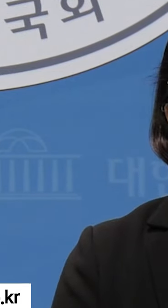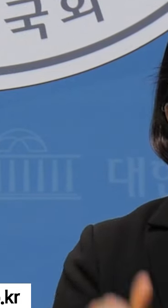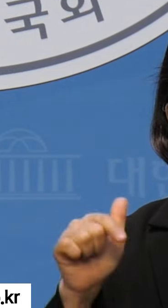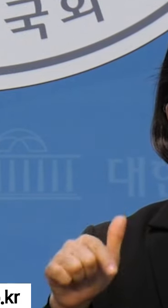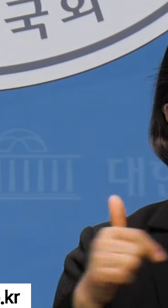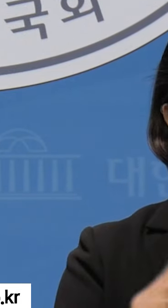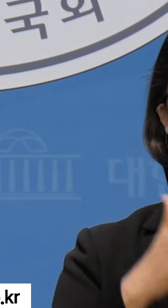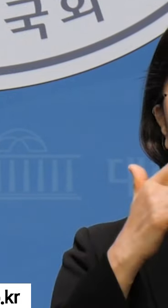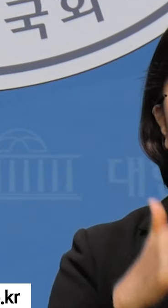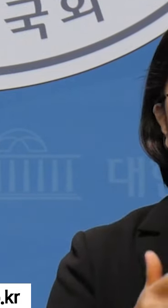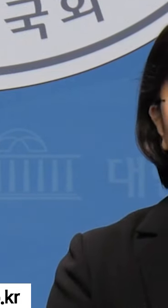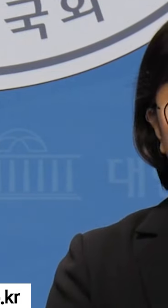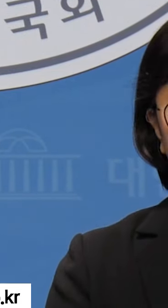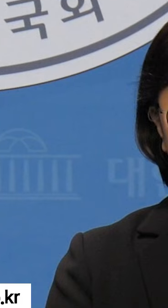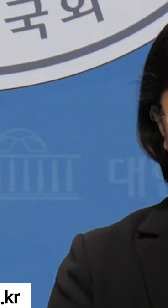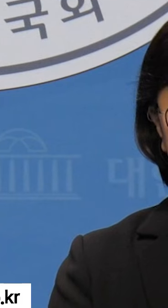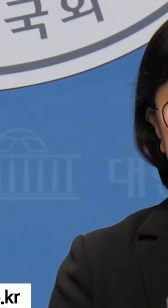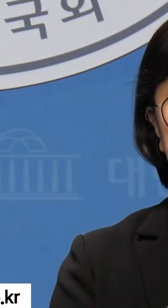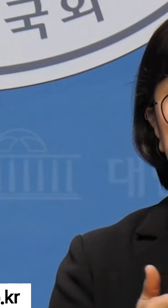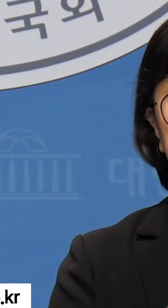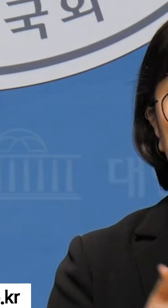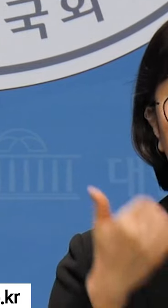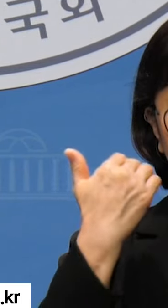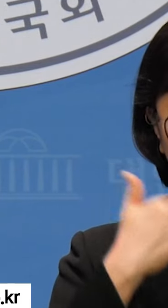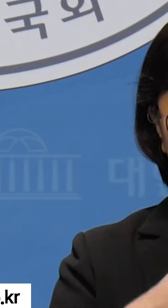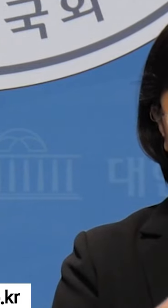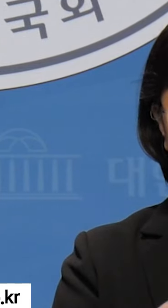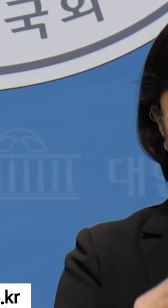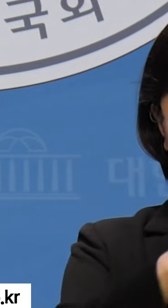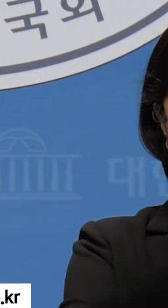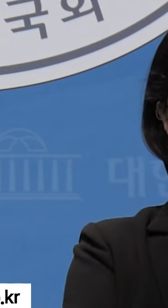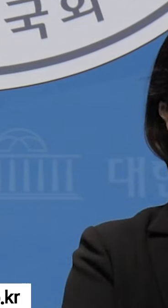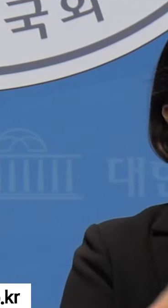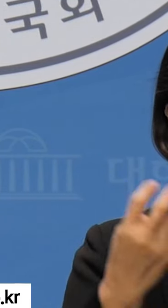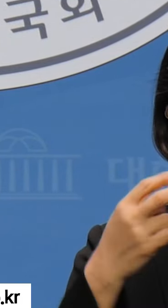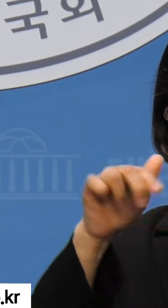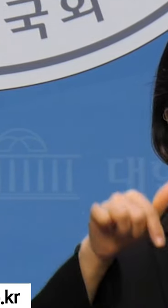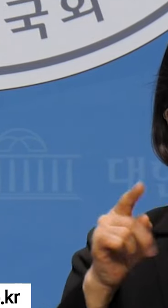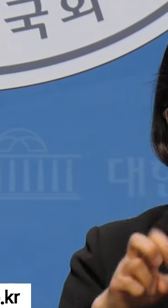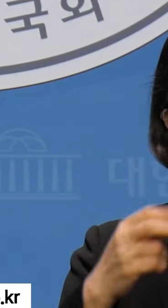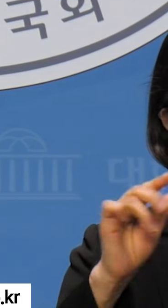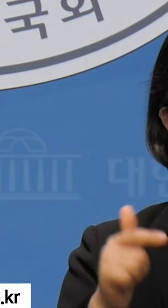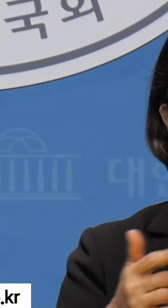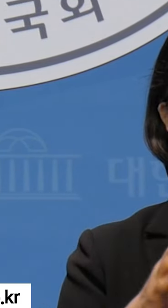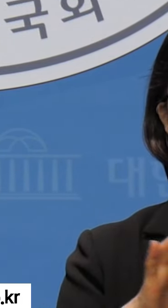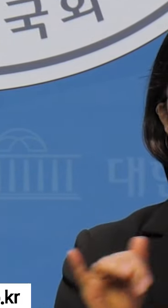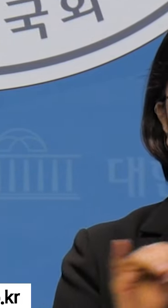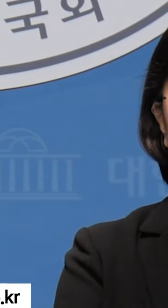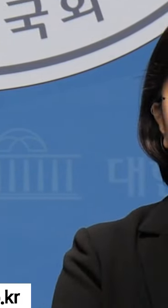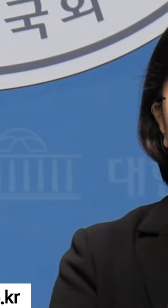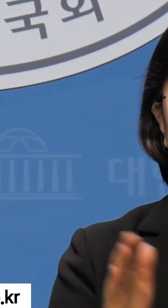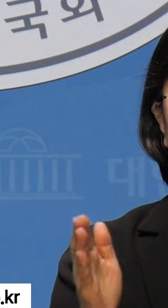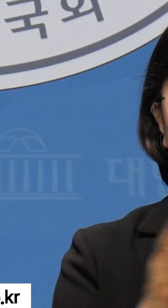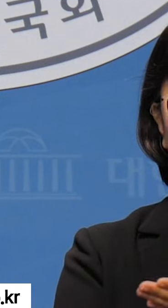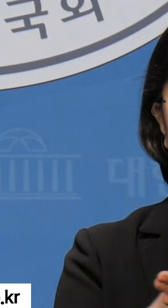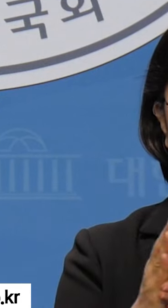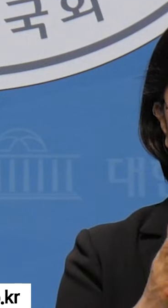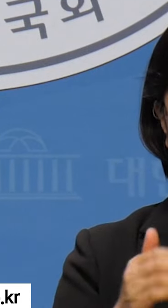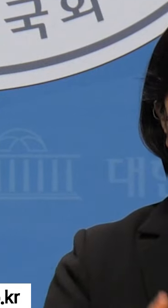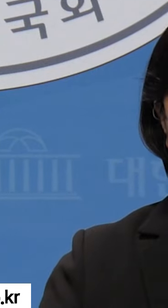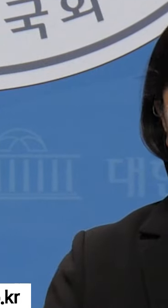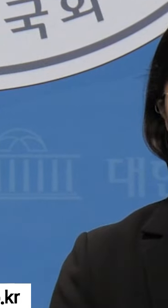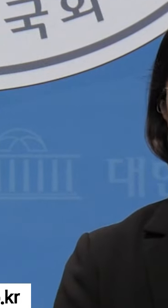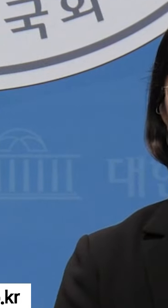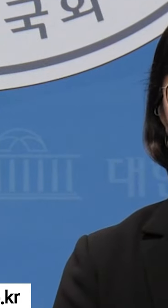나무로 자라났습니다. 누가 뿌리 깊은 서구 검단 사람인지 잘 판단해 주시리라 믿습니다.